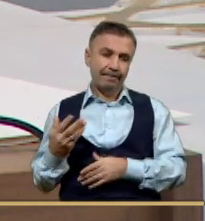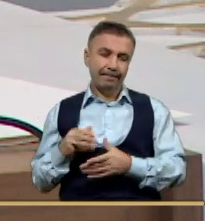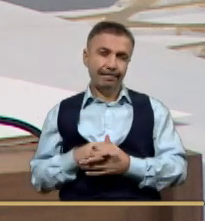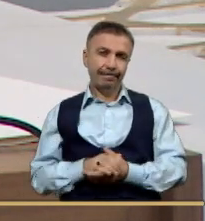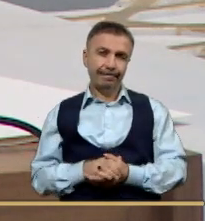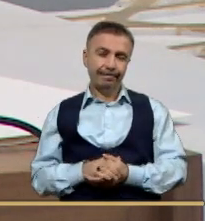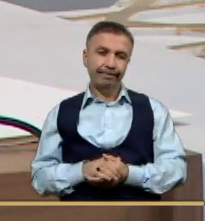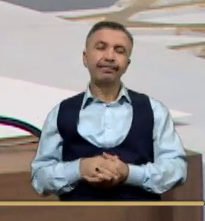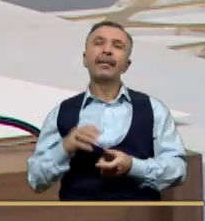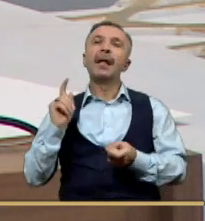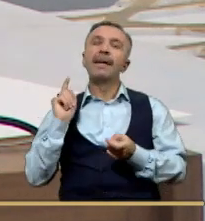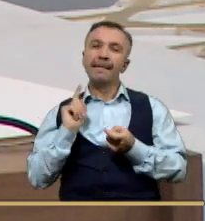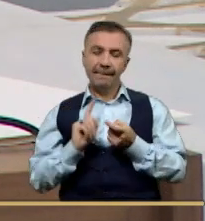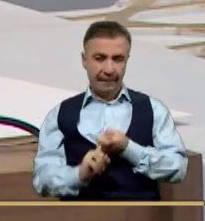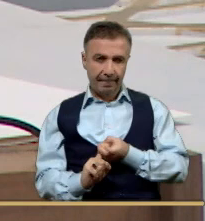ve